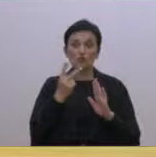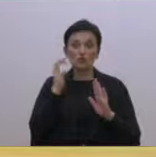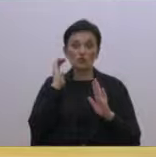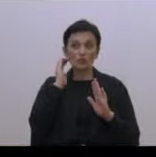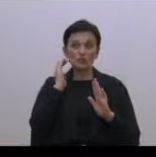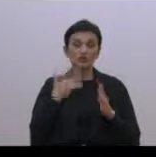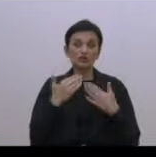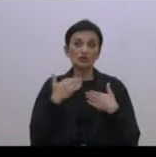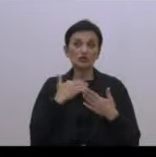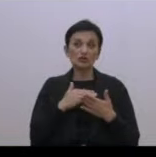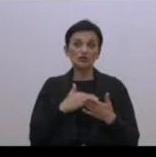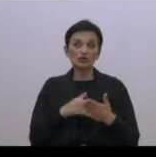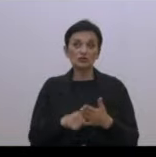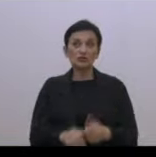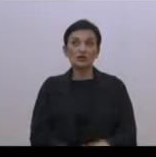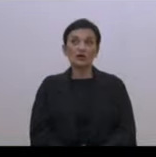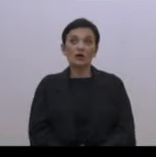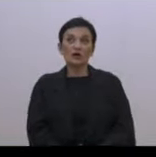ჩართოთ კენჭისყრის რეჟიმში.